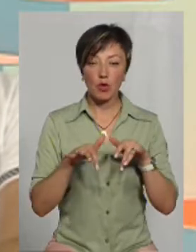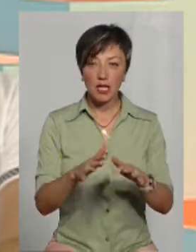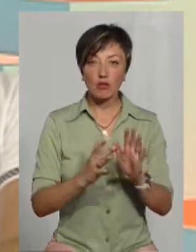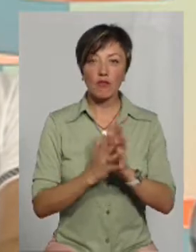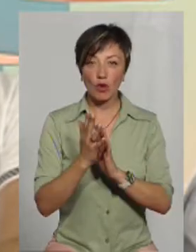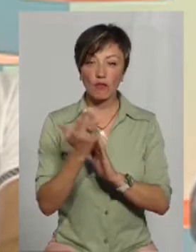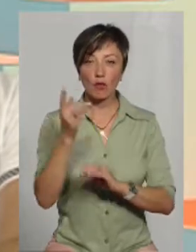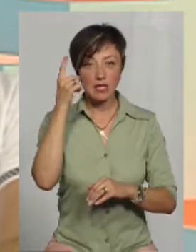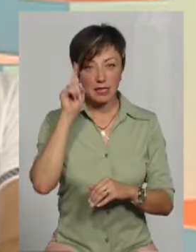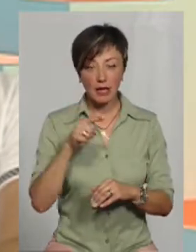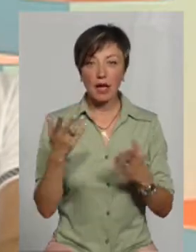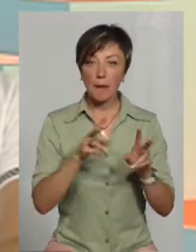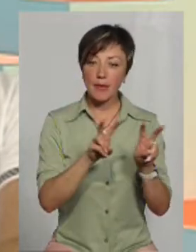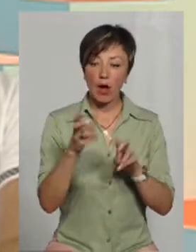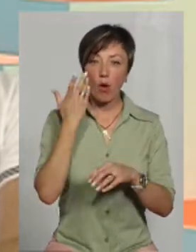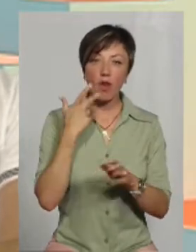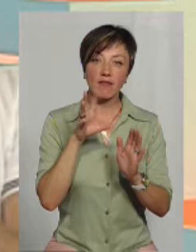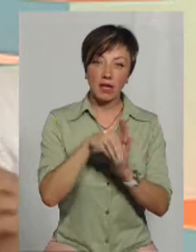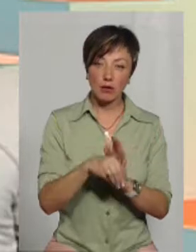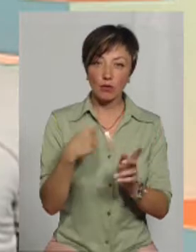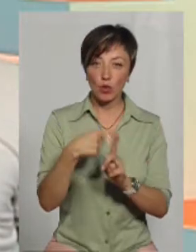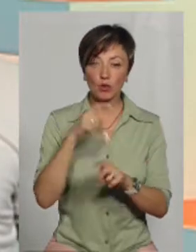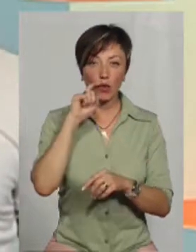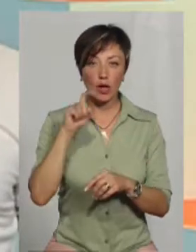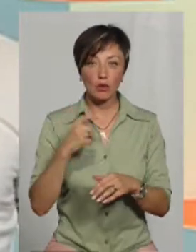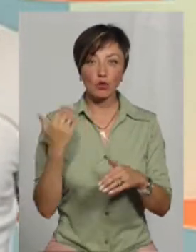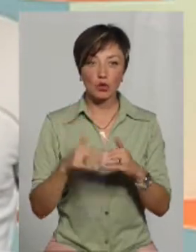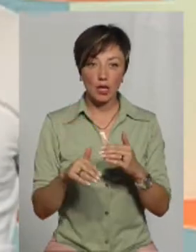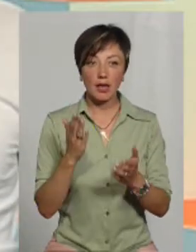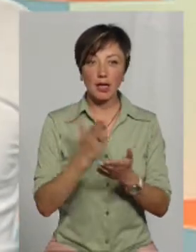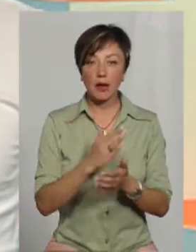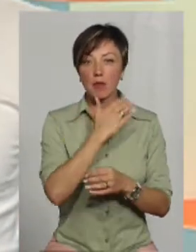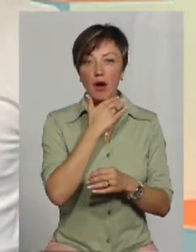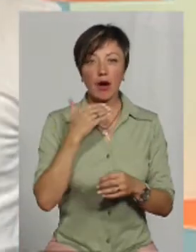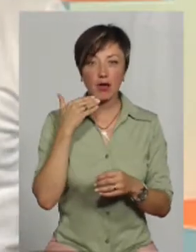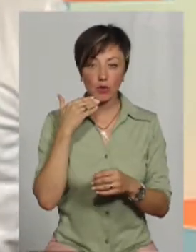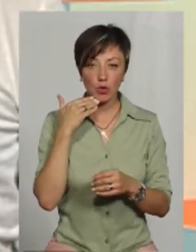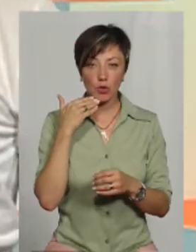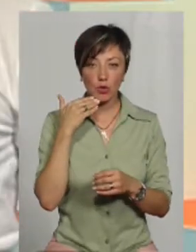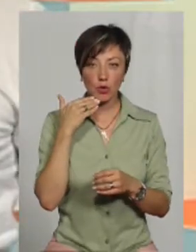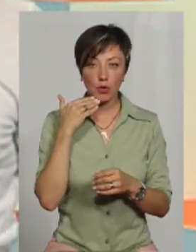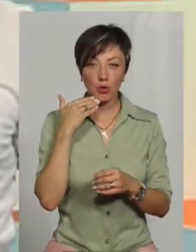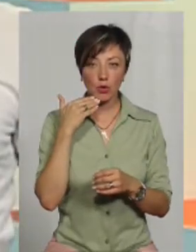процесу вирощування, ви будете знати, який препарат коли внести. Плюс в Україні вже є дуже багато